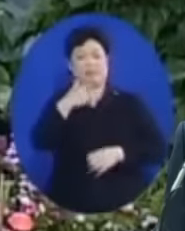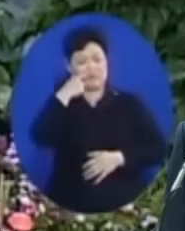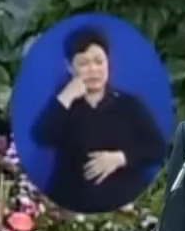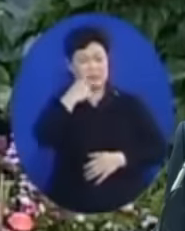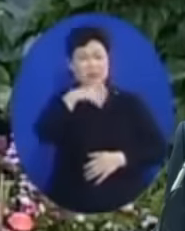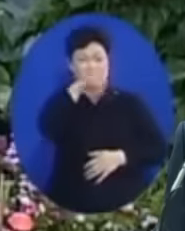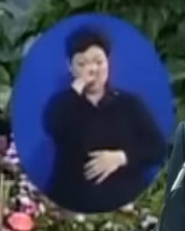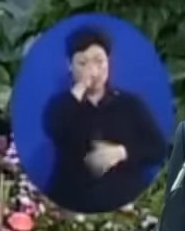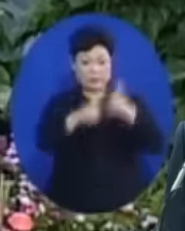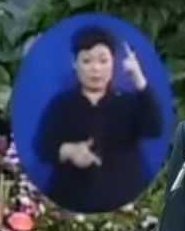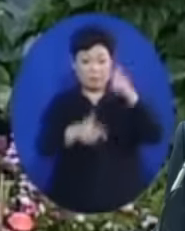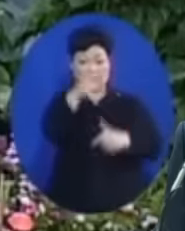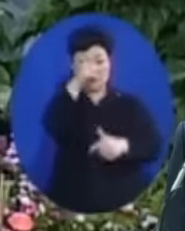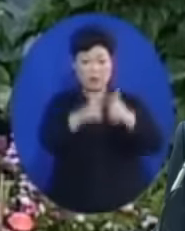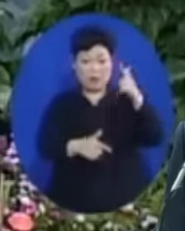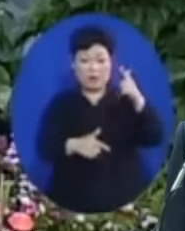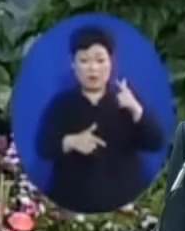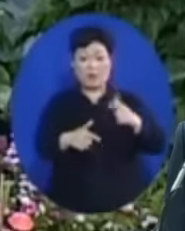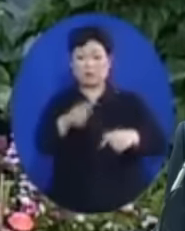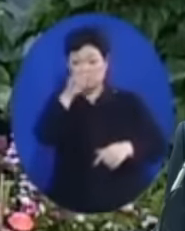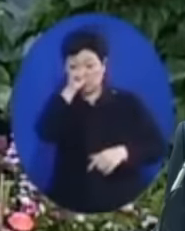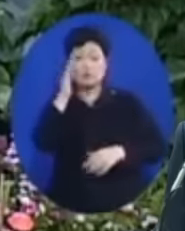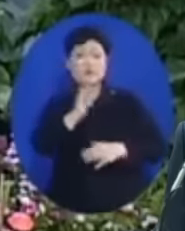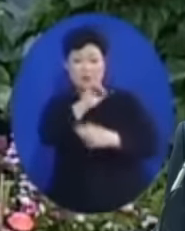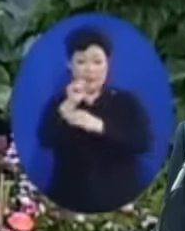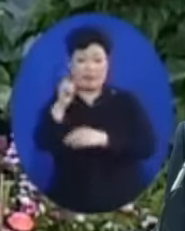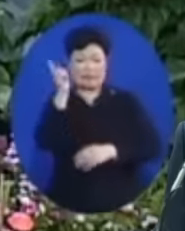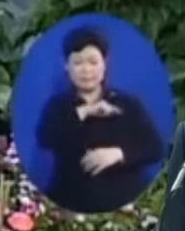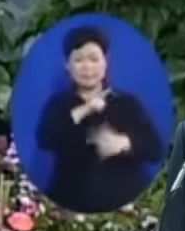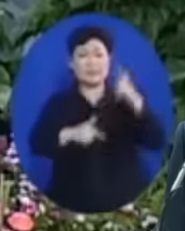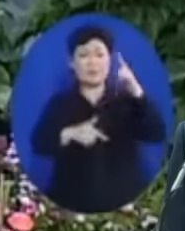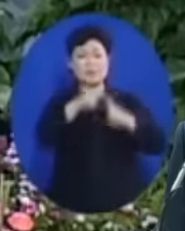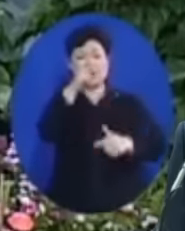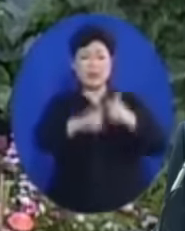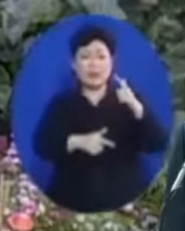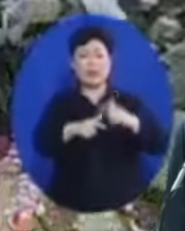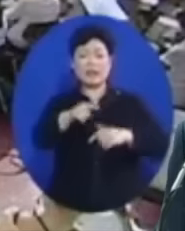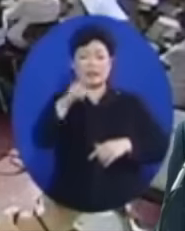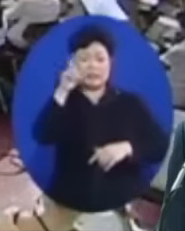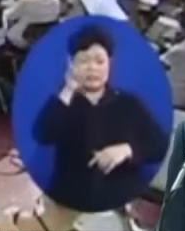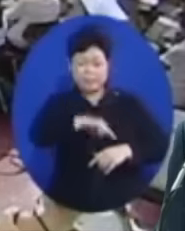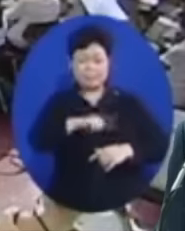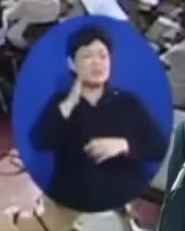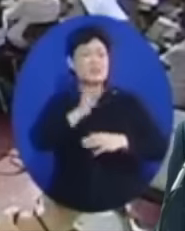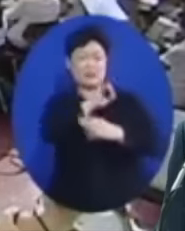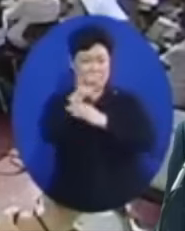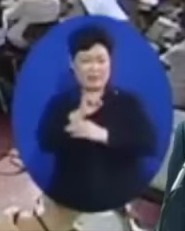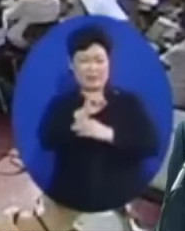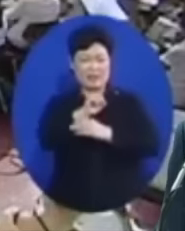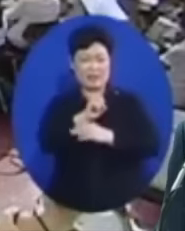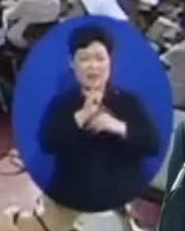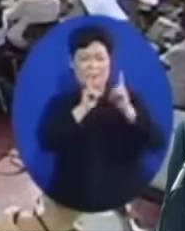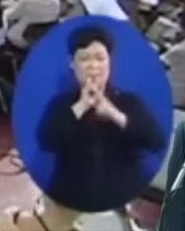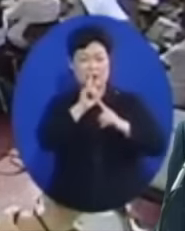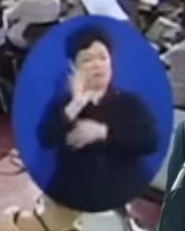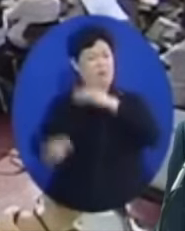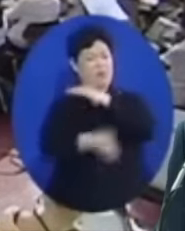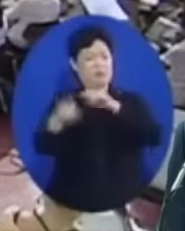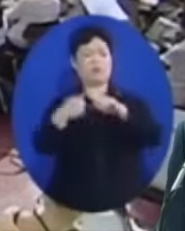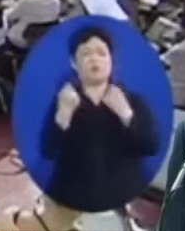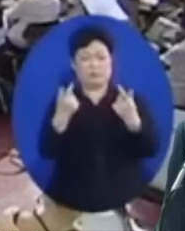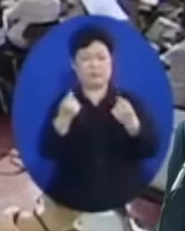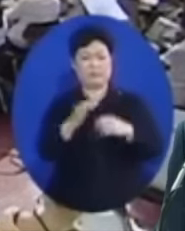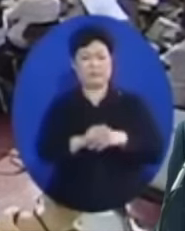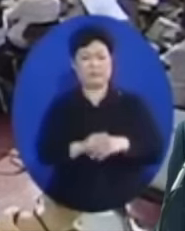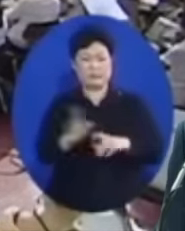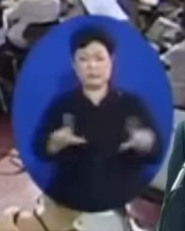좋은 열매를 맺고 나쁜 나무는 나쁜 열매를 맺지 나무는 나쁜데 열매는 좋더라 그런 일은 없다고 성경은 말하고 있는 것입니다. 그